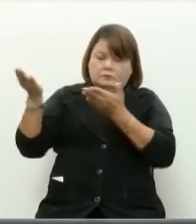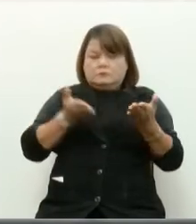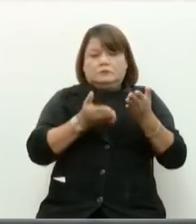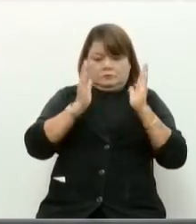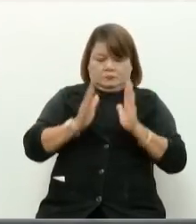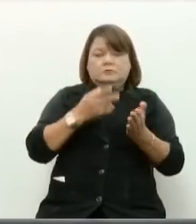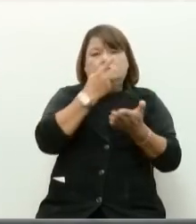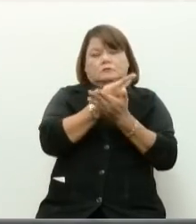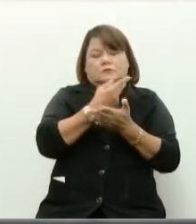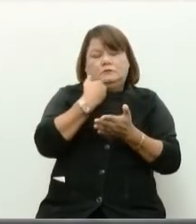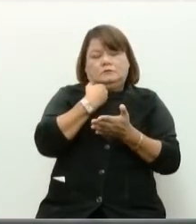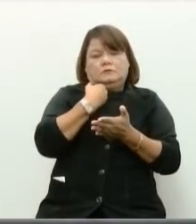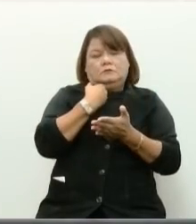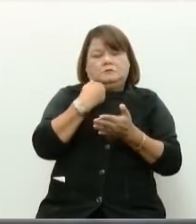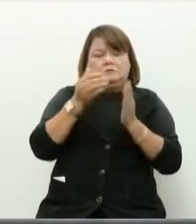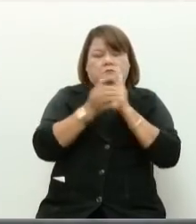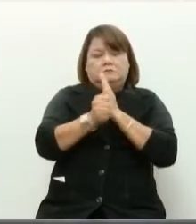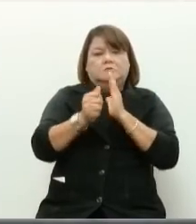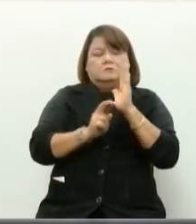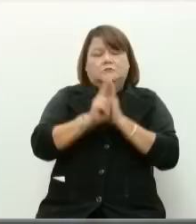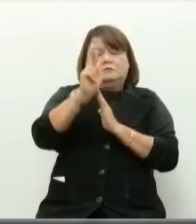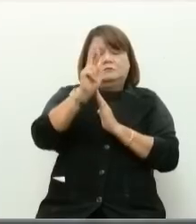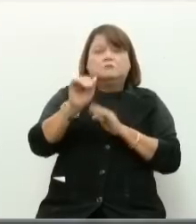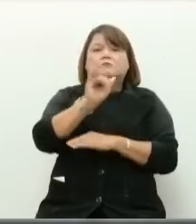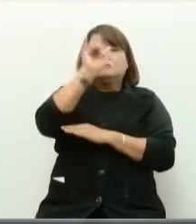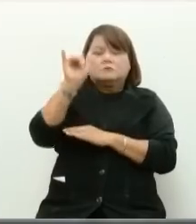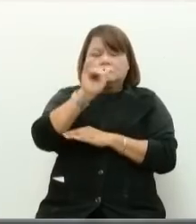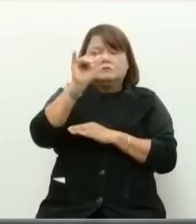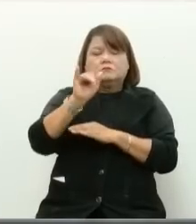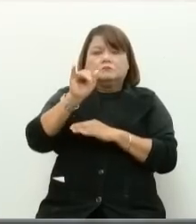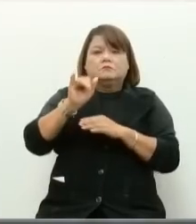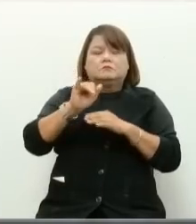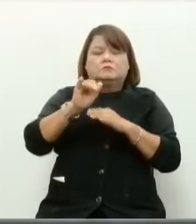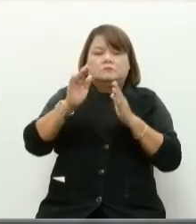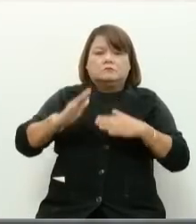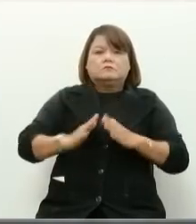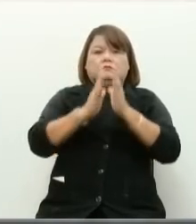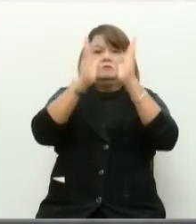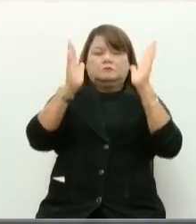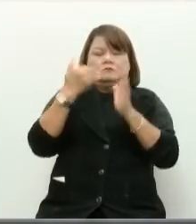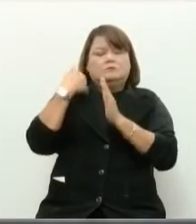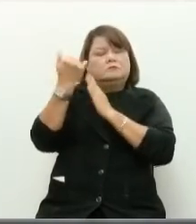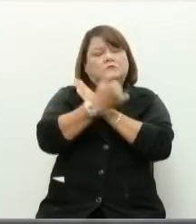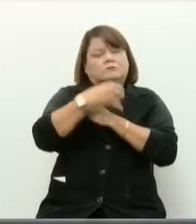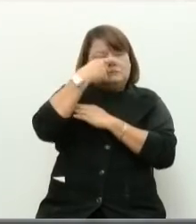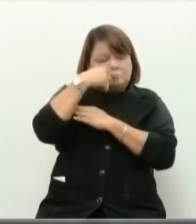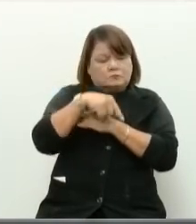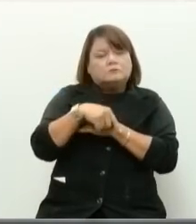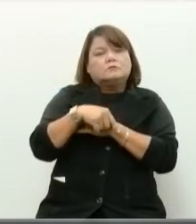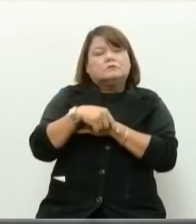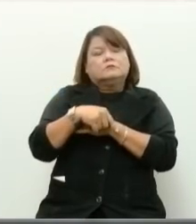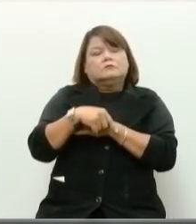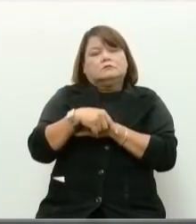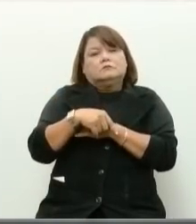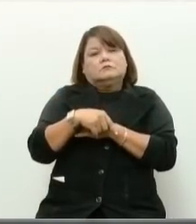มังเลยนะครับมีประสบการณ์สูงในยุโรปในเอเชียและในประเทศไทยนะครับซึ่งเป็น